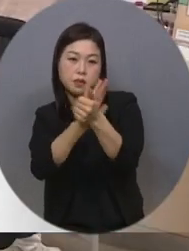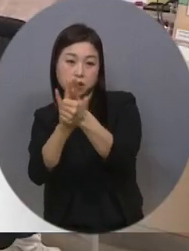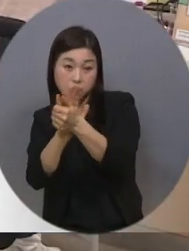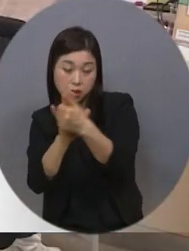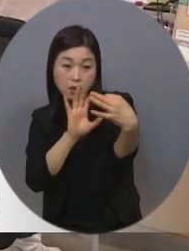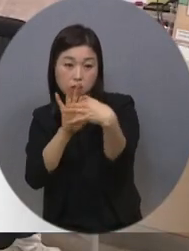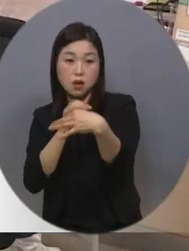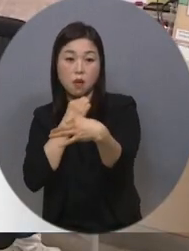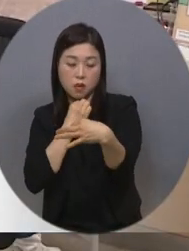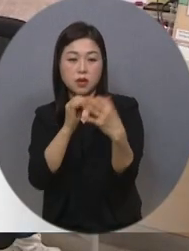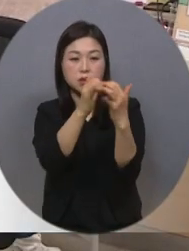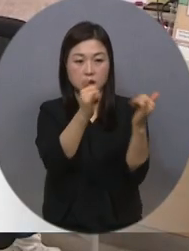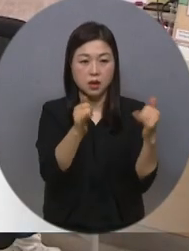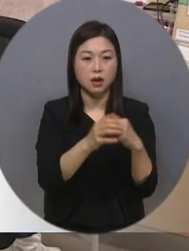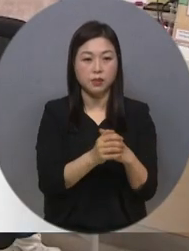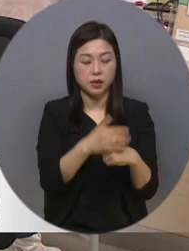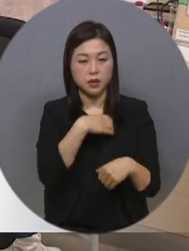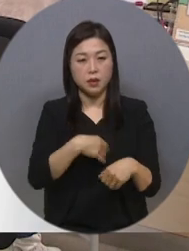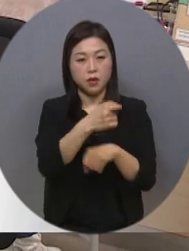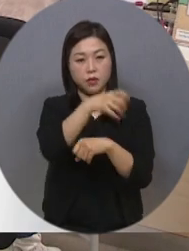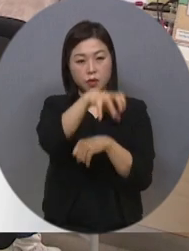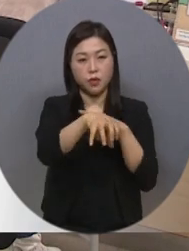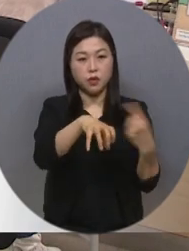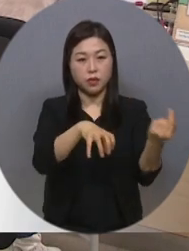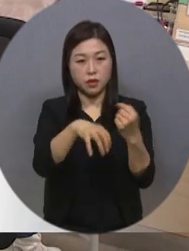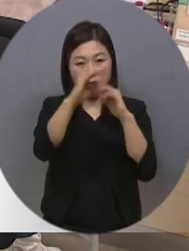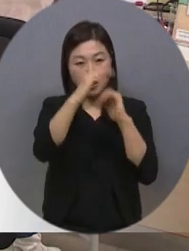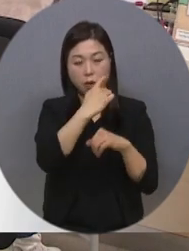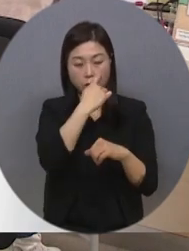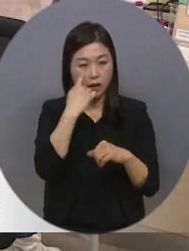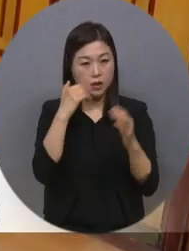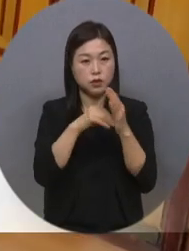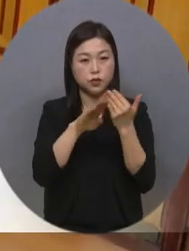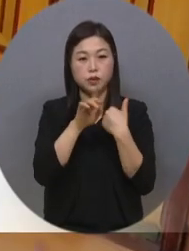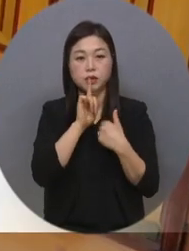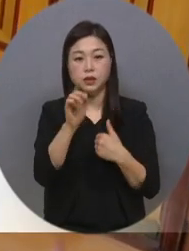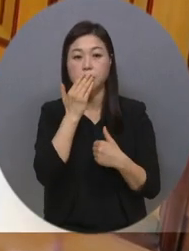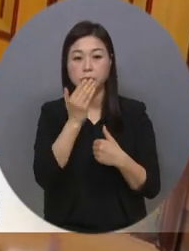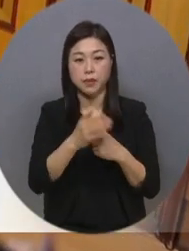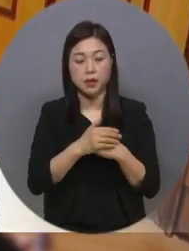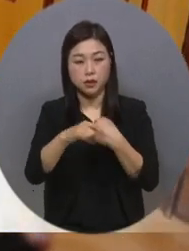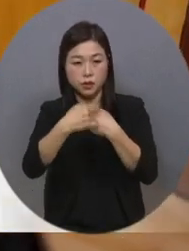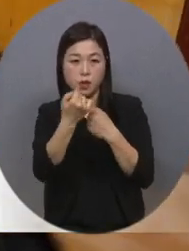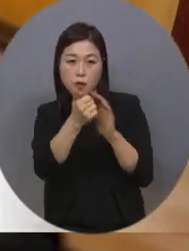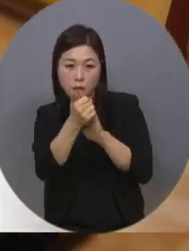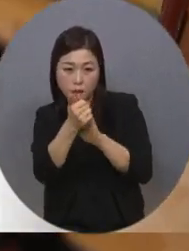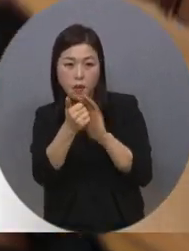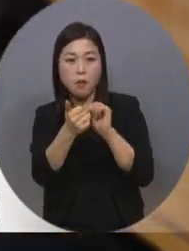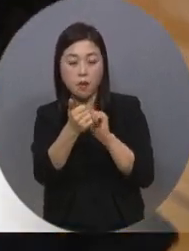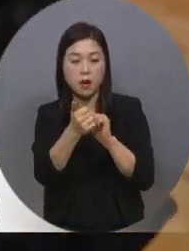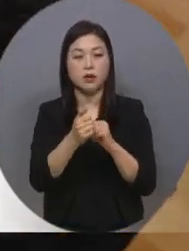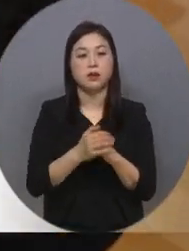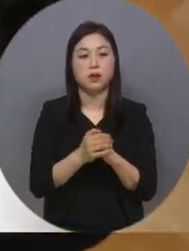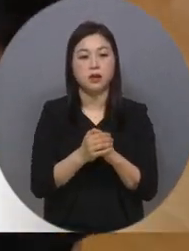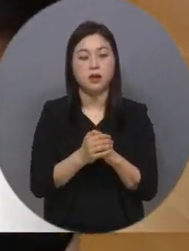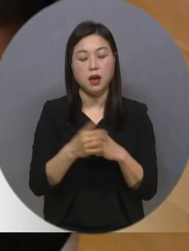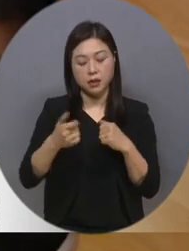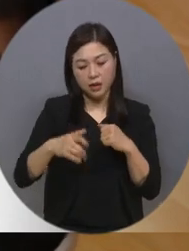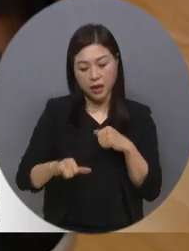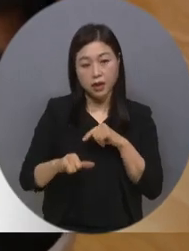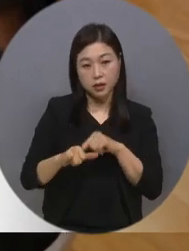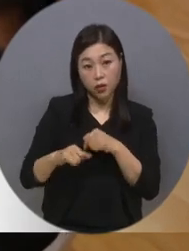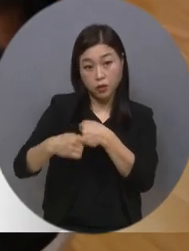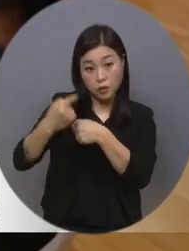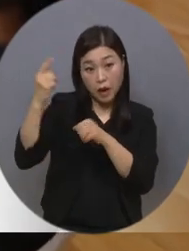주민은 관할 주민센터를 통해 내용 확인 후 신청할 수 있습니다. 초등 돌봄 서비스의 경우 초등학생 자녀를 둔